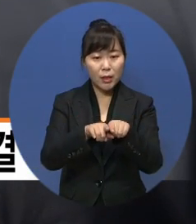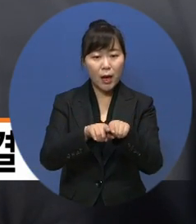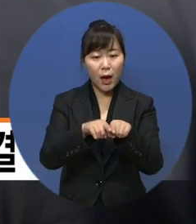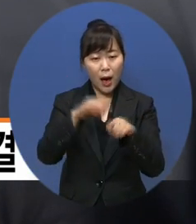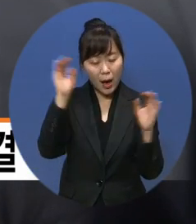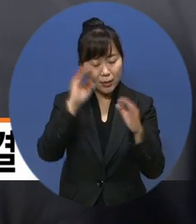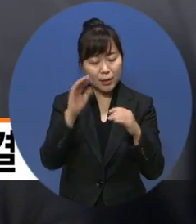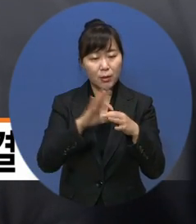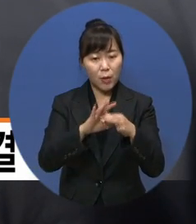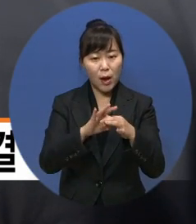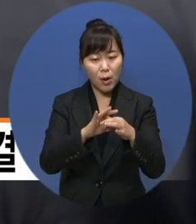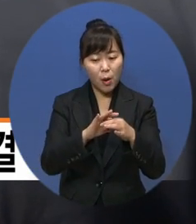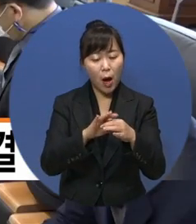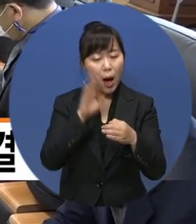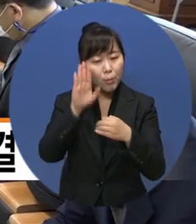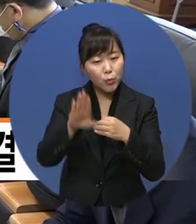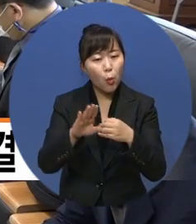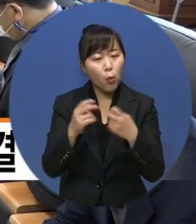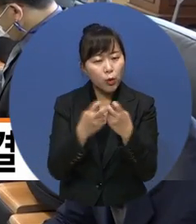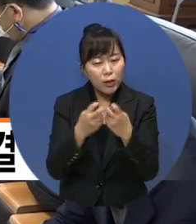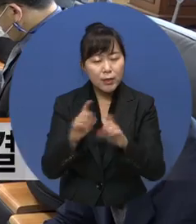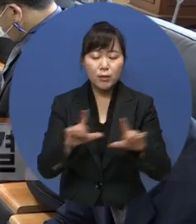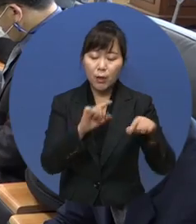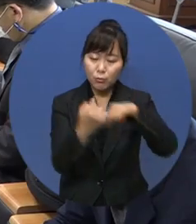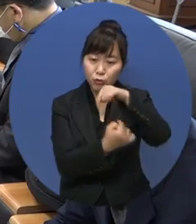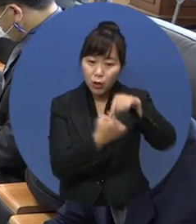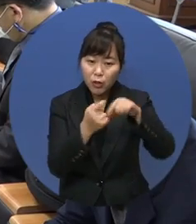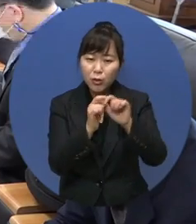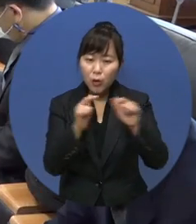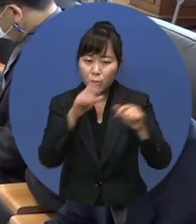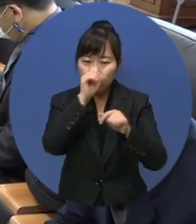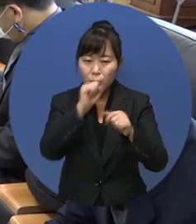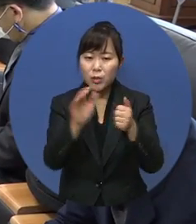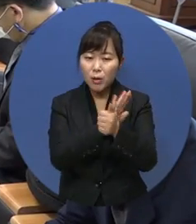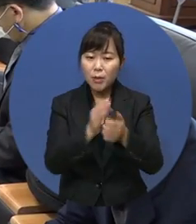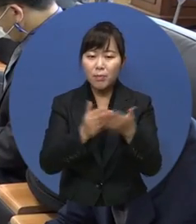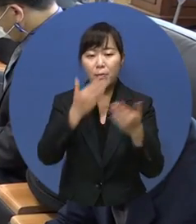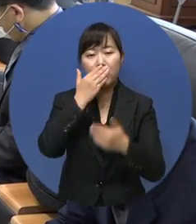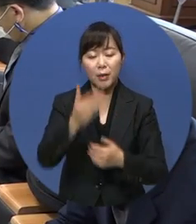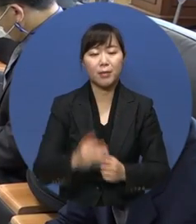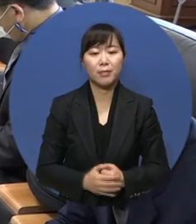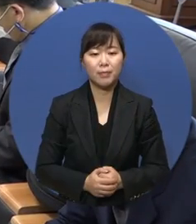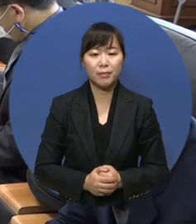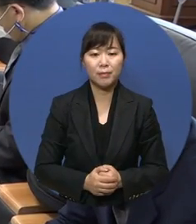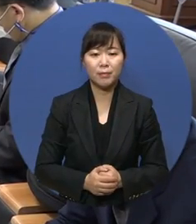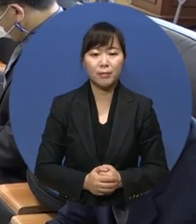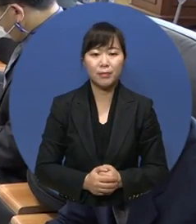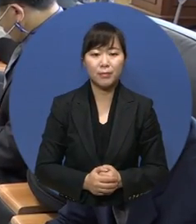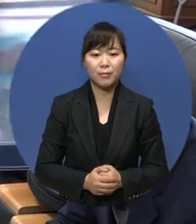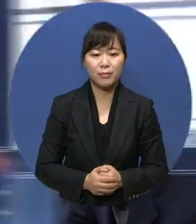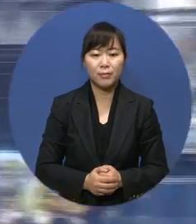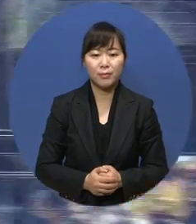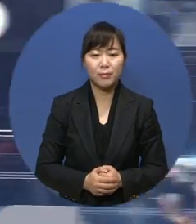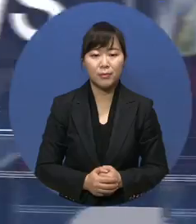진로 캠프 운영 등 시민들에게 양질의 교육 서비스를 제공할 수 있게 됐습니다.